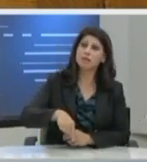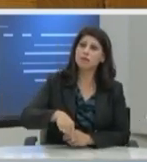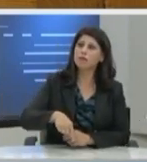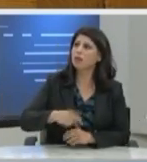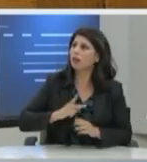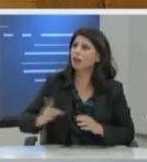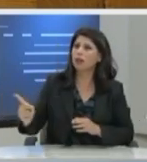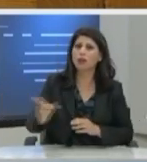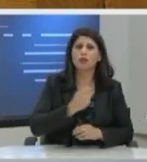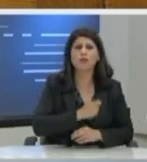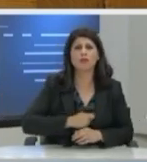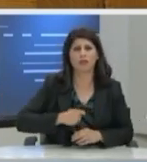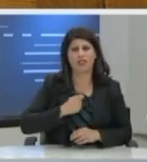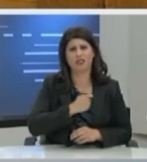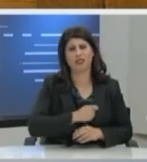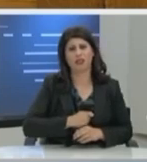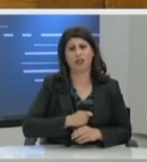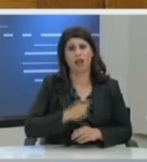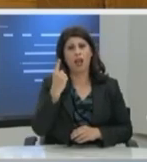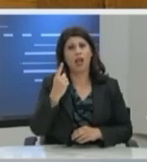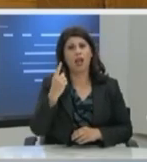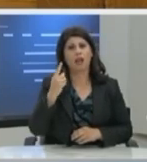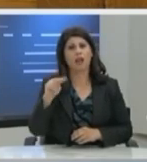τόσο δυστυχισμένος που και ένα ευρώ να του δώσεις,